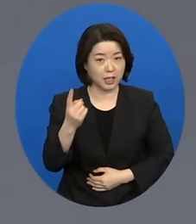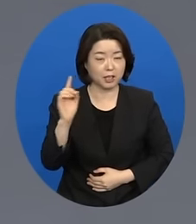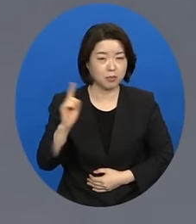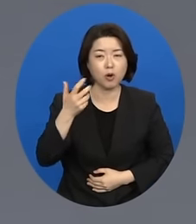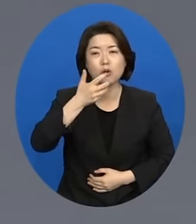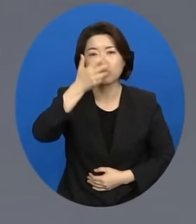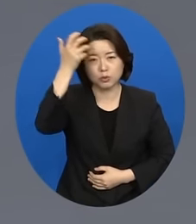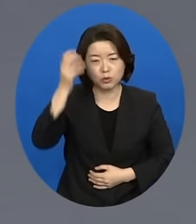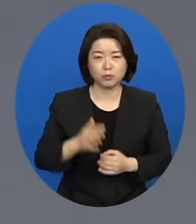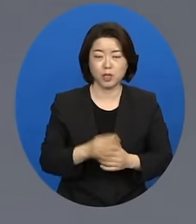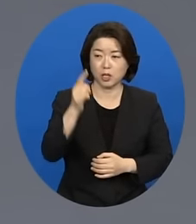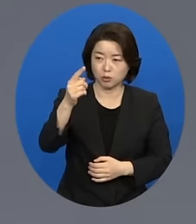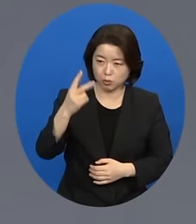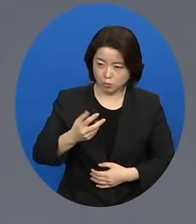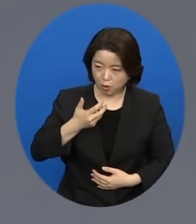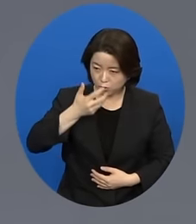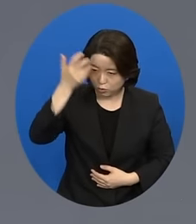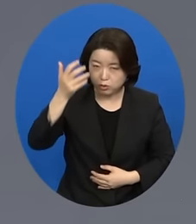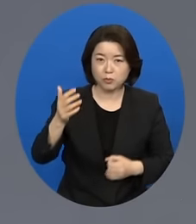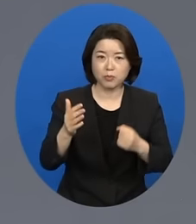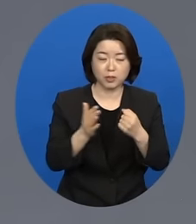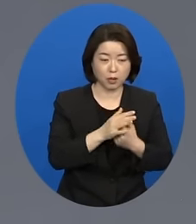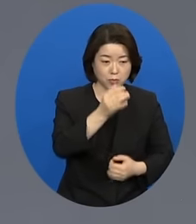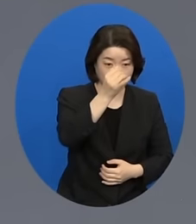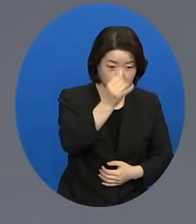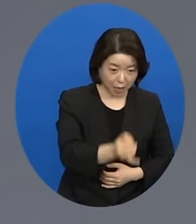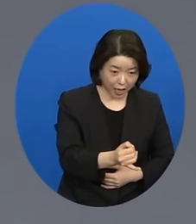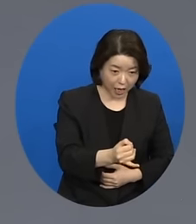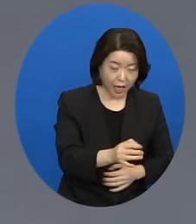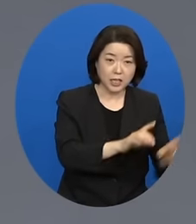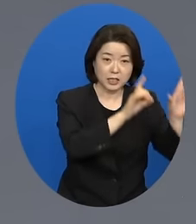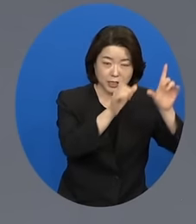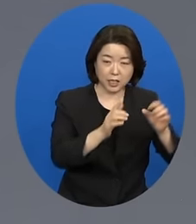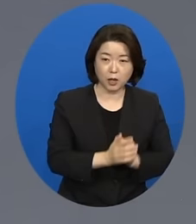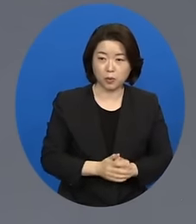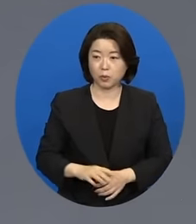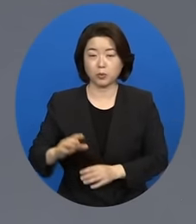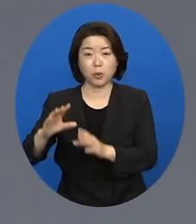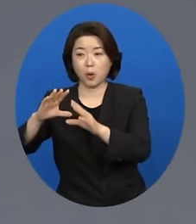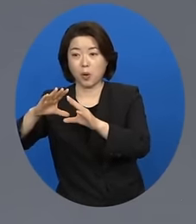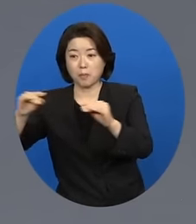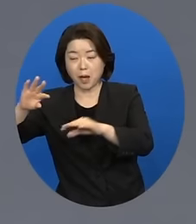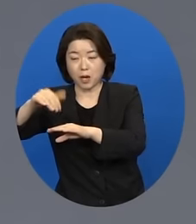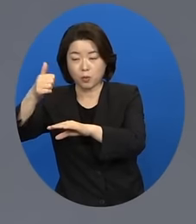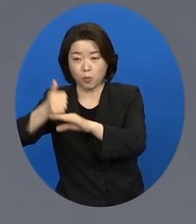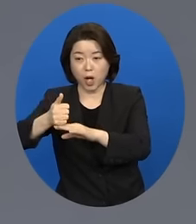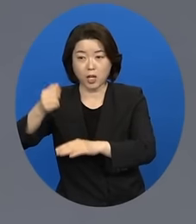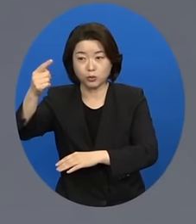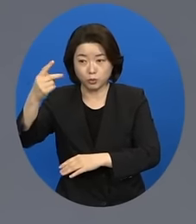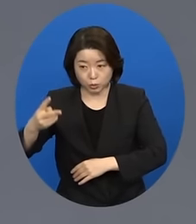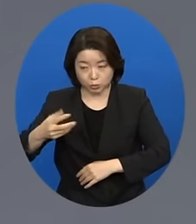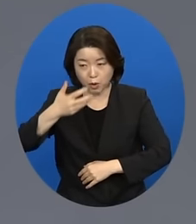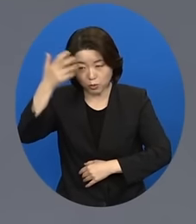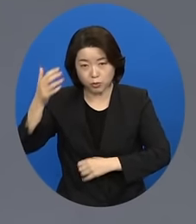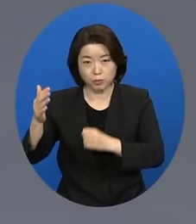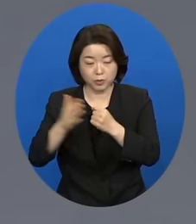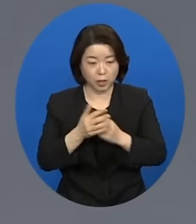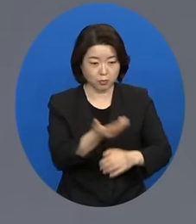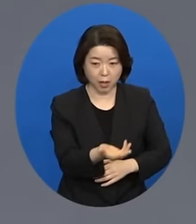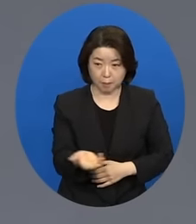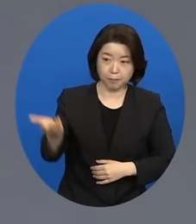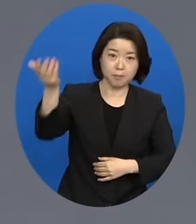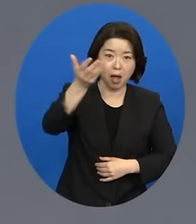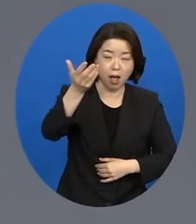그는 두 번의 꿈 때문에 바로 바닥으로 처해졌고 바로 바로가 꾼 두 번의 꿈 때문에 바로 올라가게